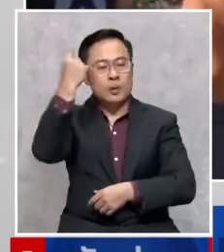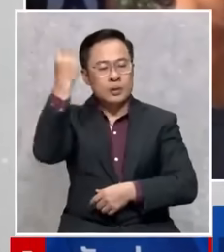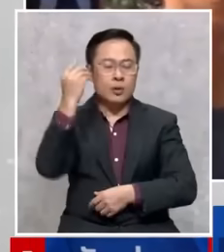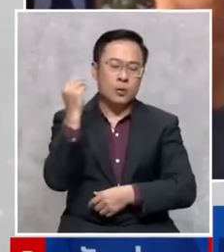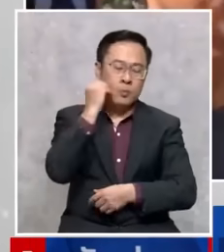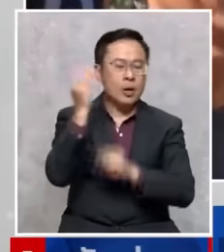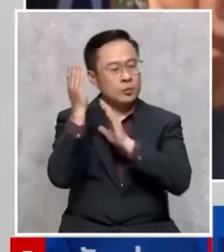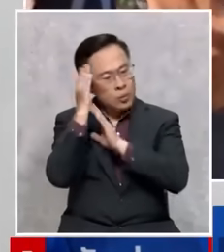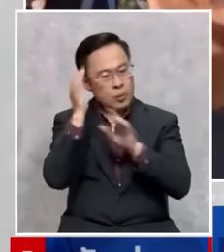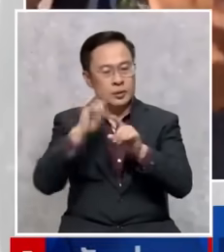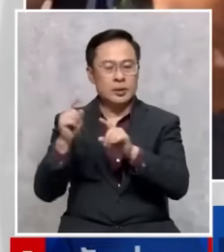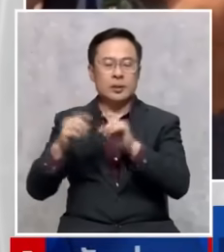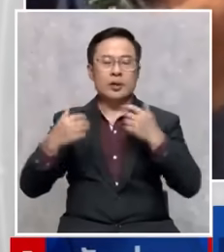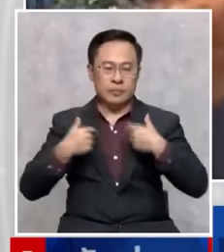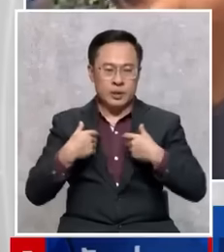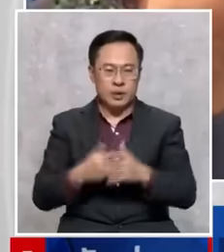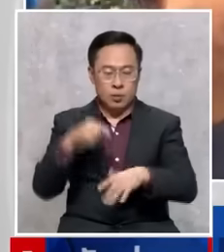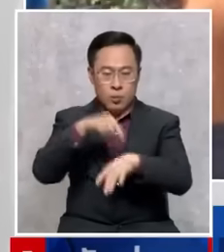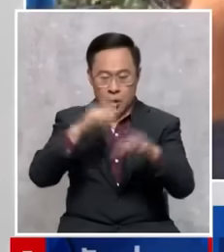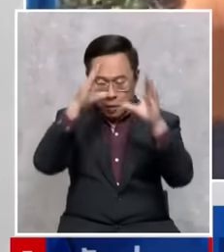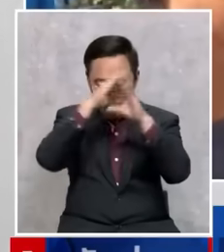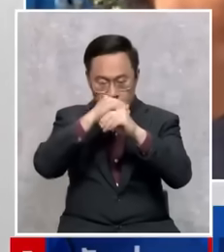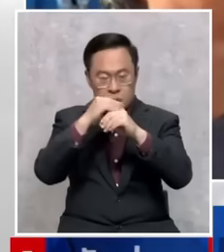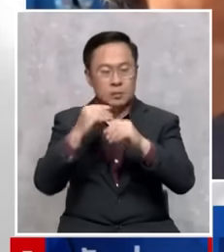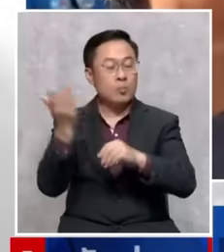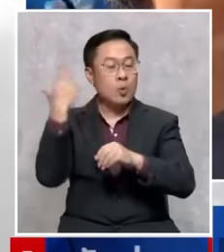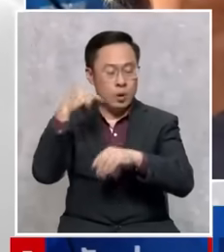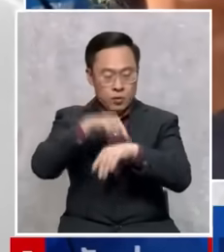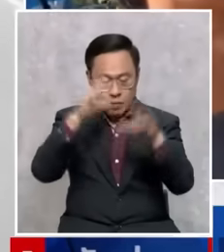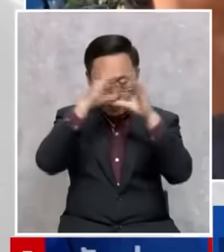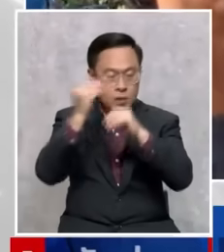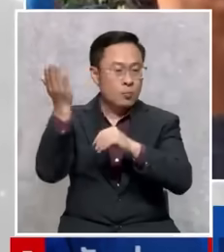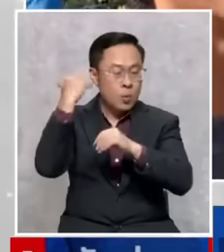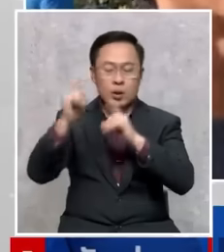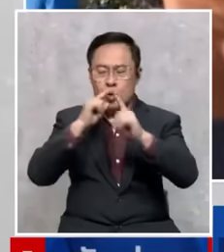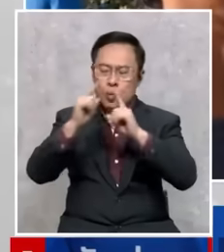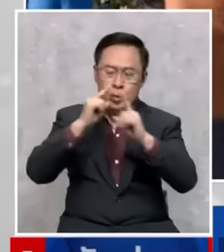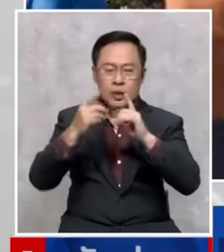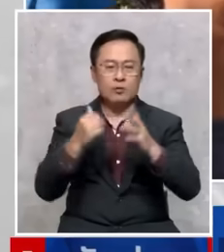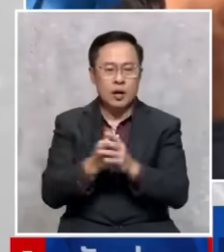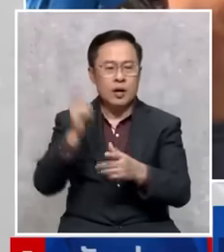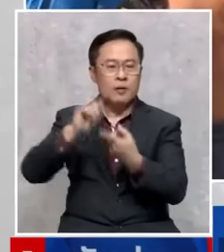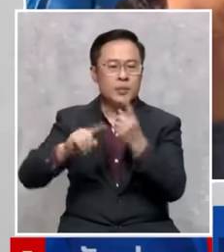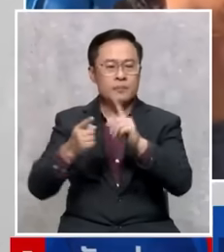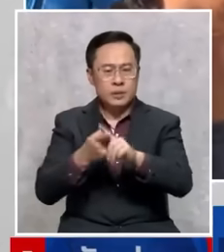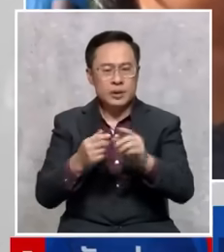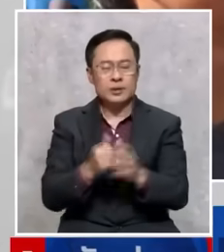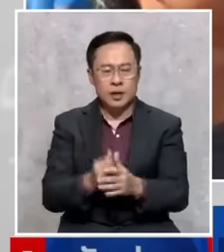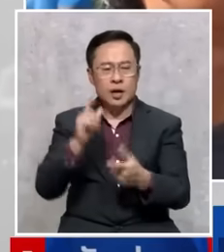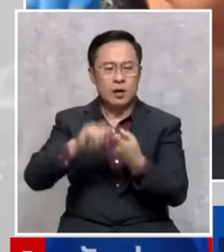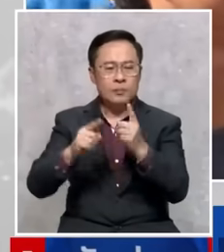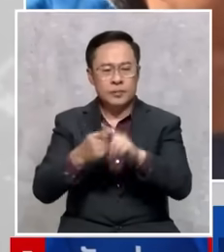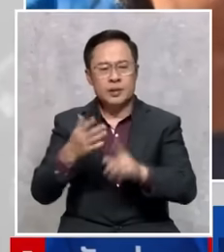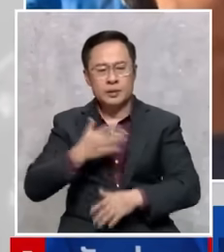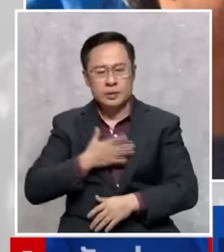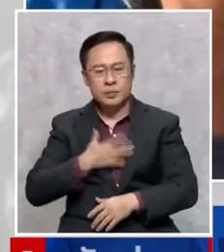เมื่อคืนก็คุยกันตอนเย็นคุยกัน คุย กันตอนเย็น คุยกันว่าไงครับ แกก็บอกว่าเฮ้ยเราก็แกเป็นเพื่อนแค่เป็นเพื่อนกันเฉยๆพี่ก็แบ